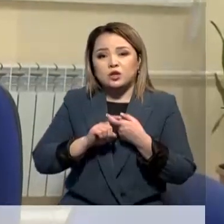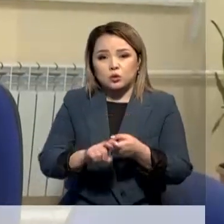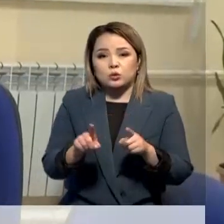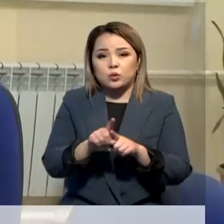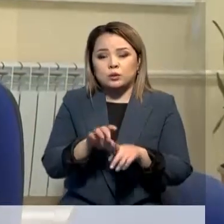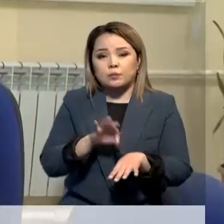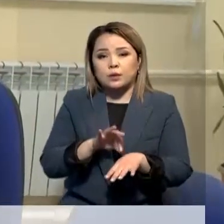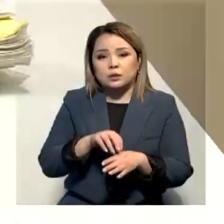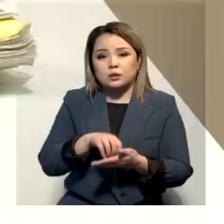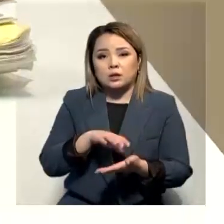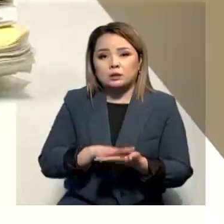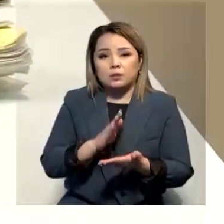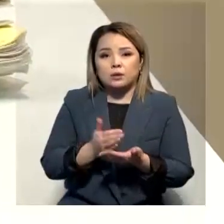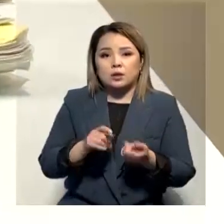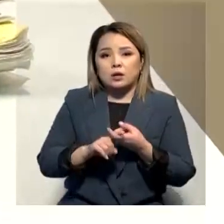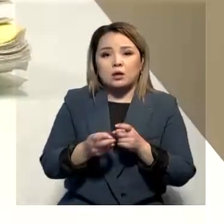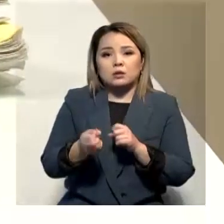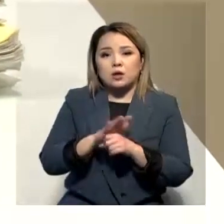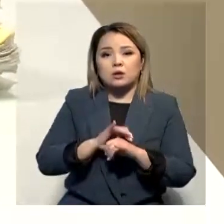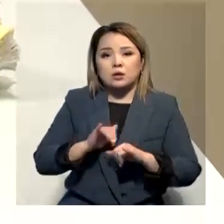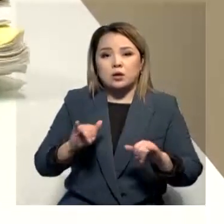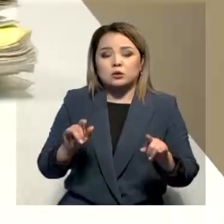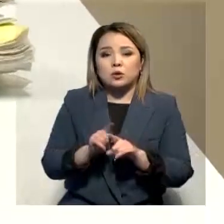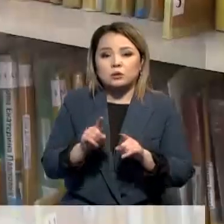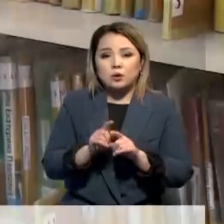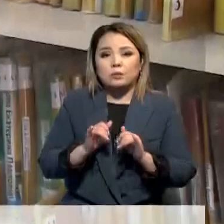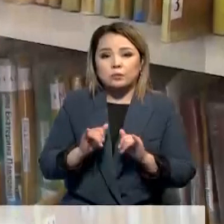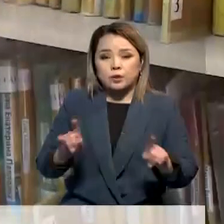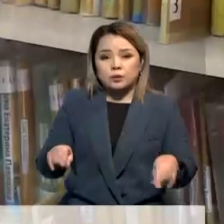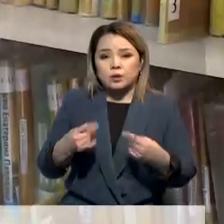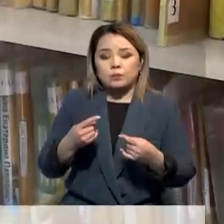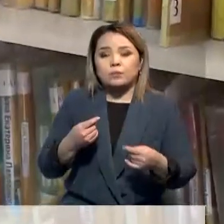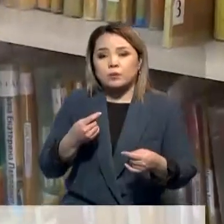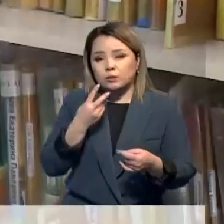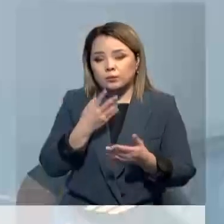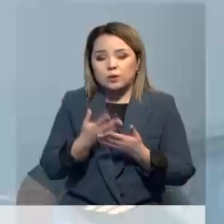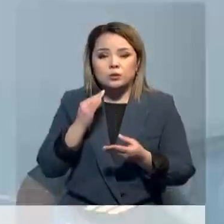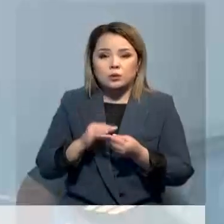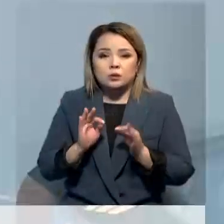инфекция түрлері де тіркелген. Ал коронавирустың таралу қарқыны айтарлықтай бәсеңдеген.